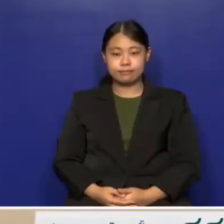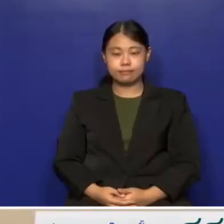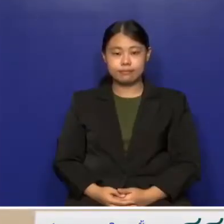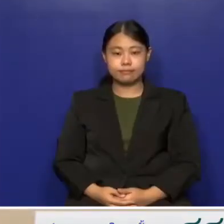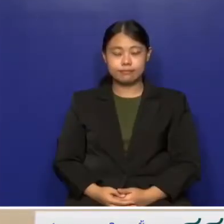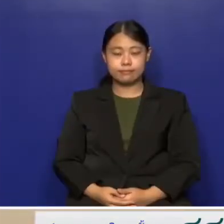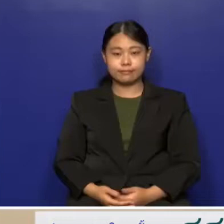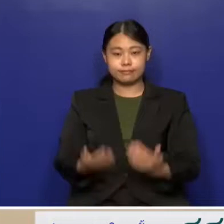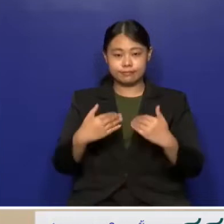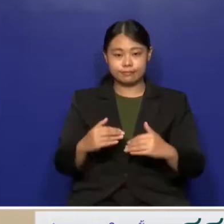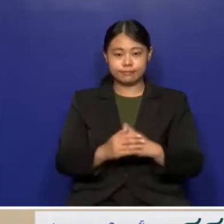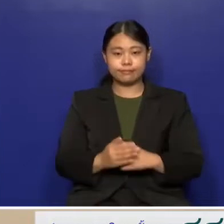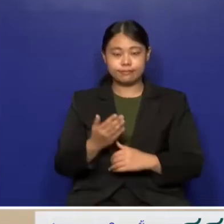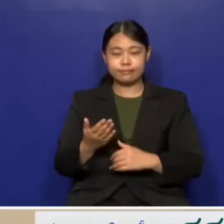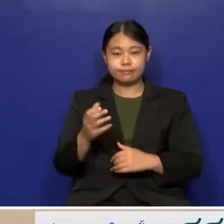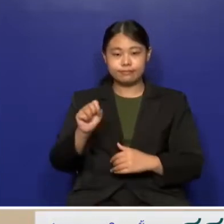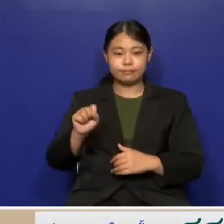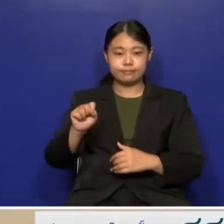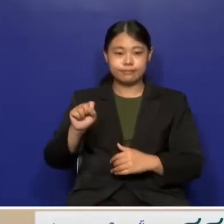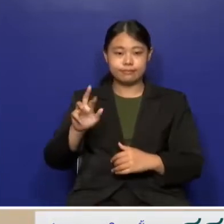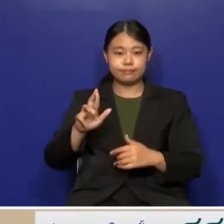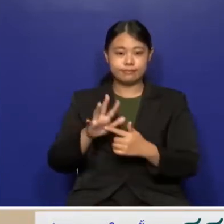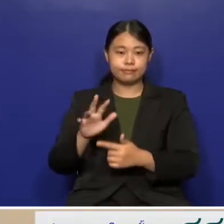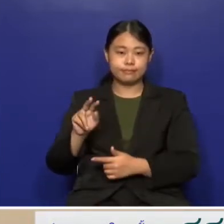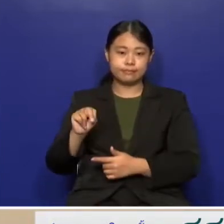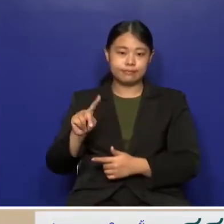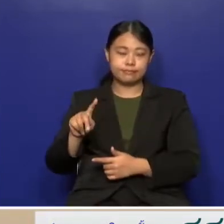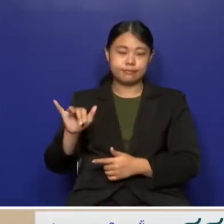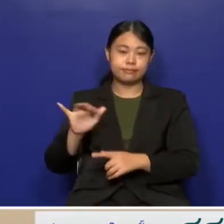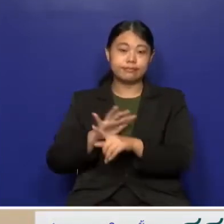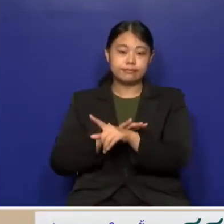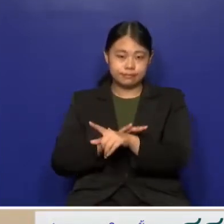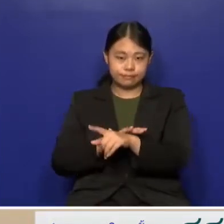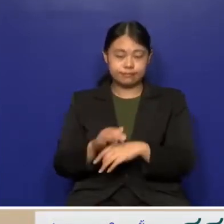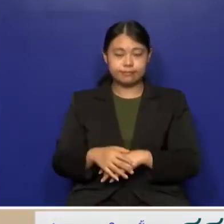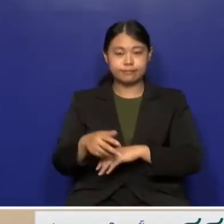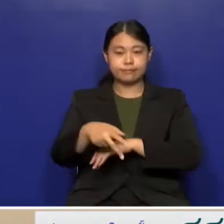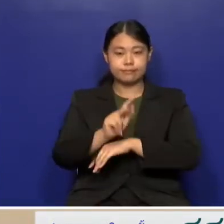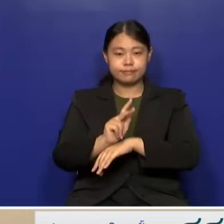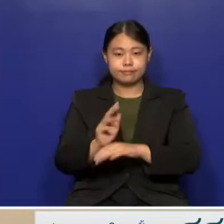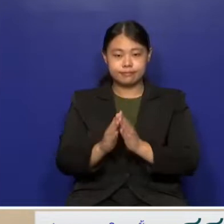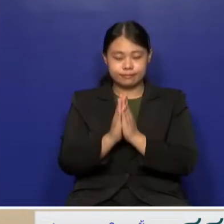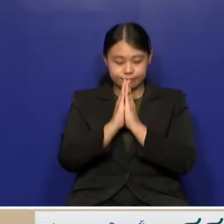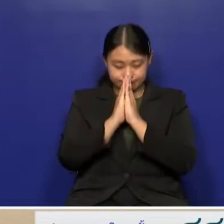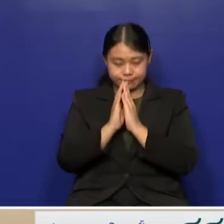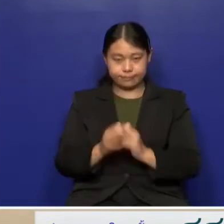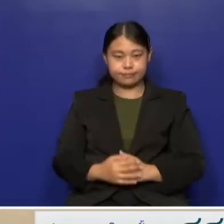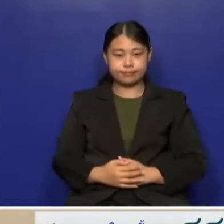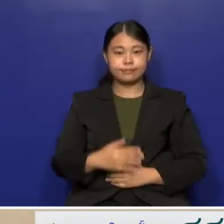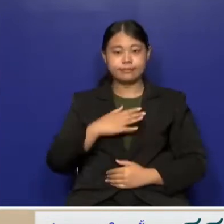เุณสรันวตามด้วยจัว์ it onนทครัผมเรีนท่านประธาโที่เครภัน